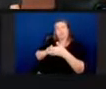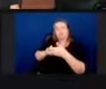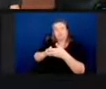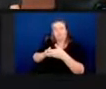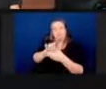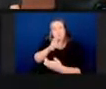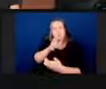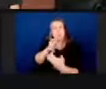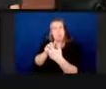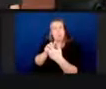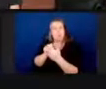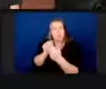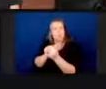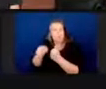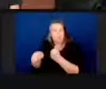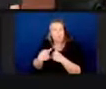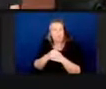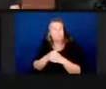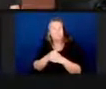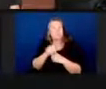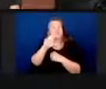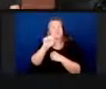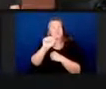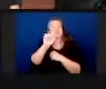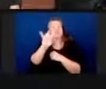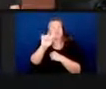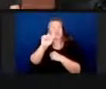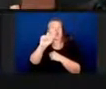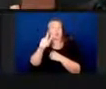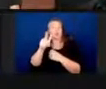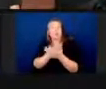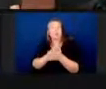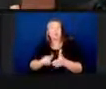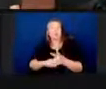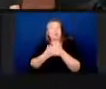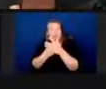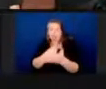Na kama unavyoweza kuona katika skrini hiyo,